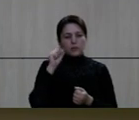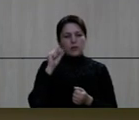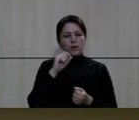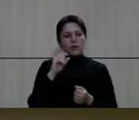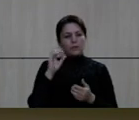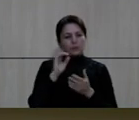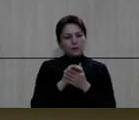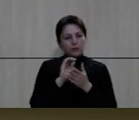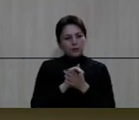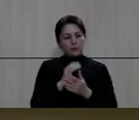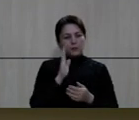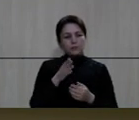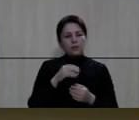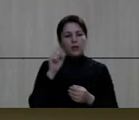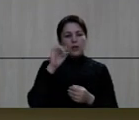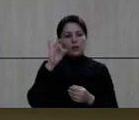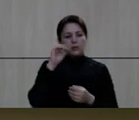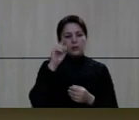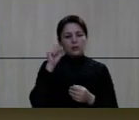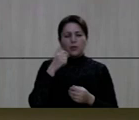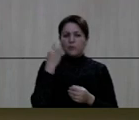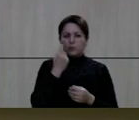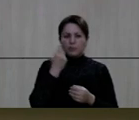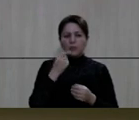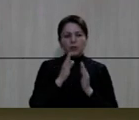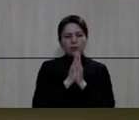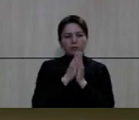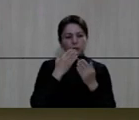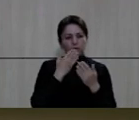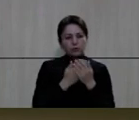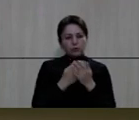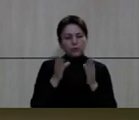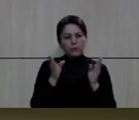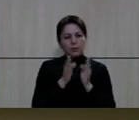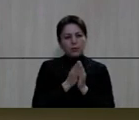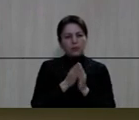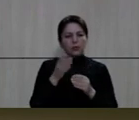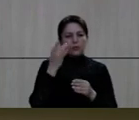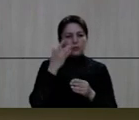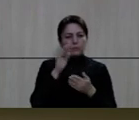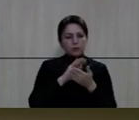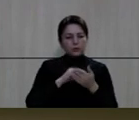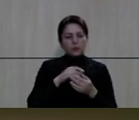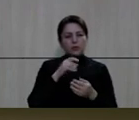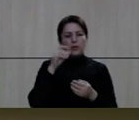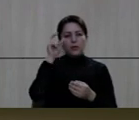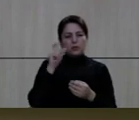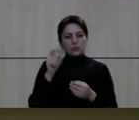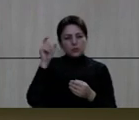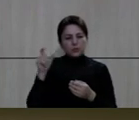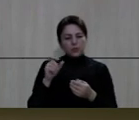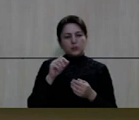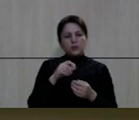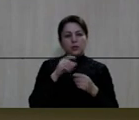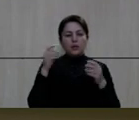tanishib chiqamiz. Ariza biror iltimos, so'rov bilan muayyan rasmiy shaxs yoki idoraga